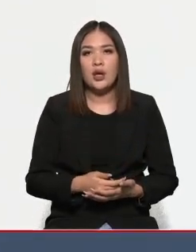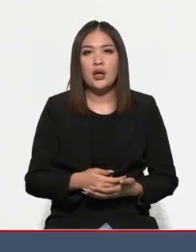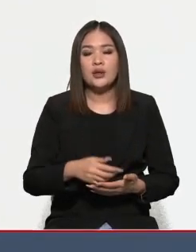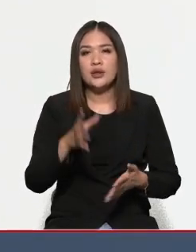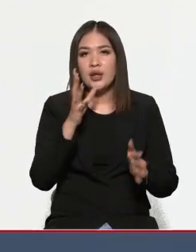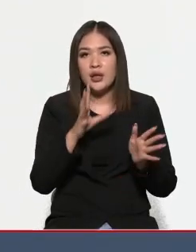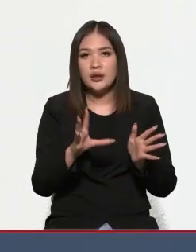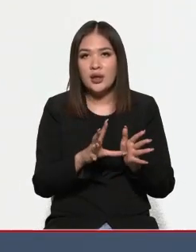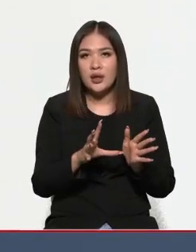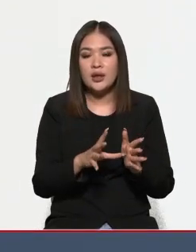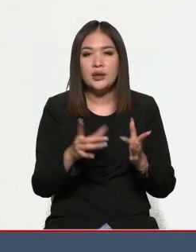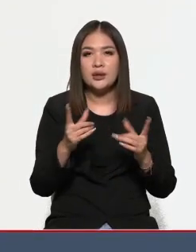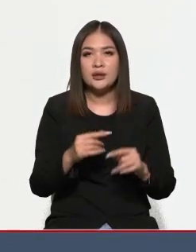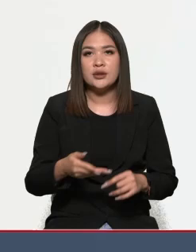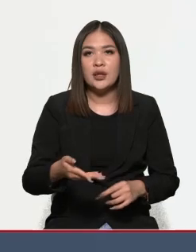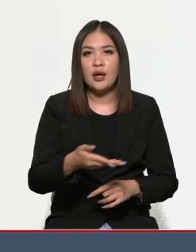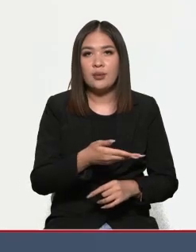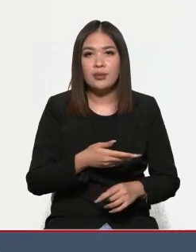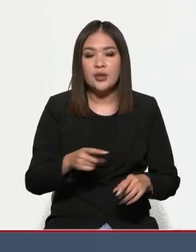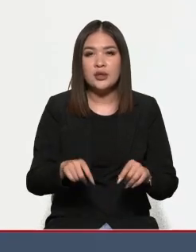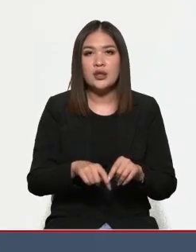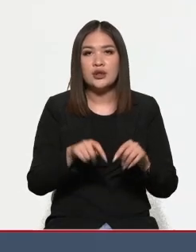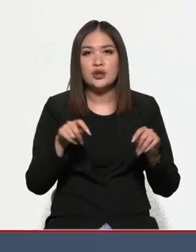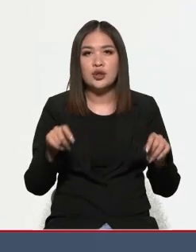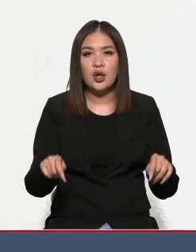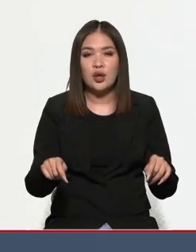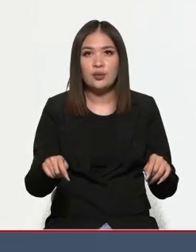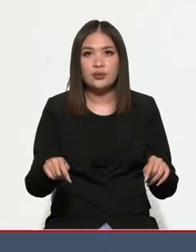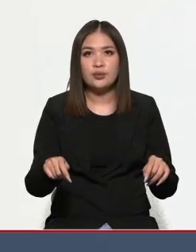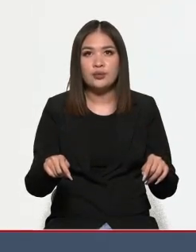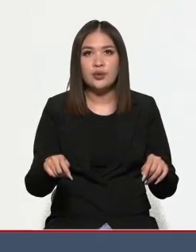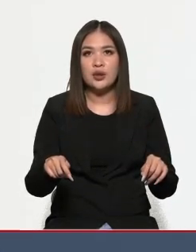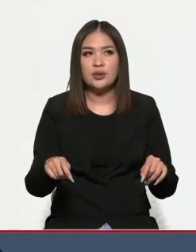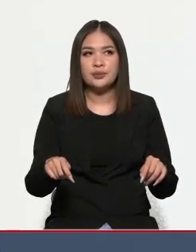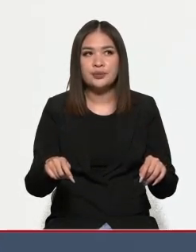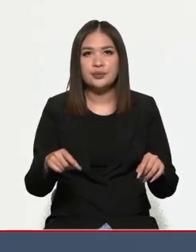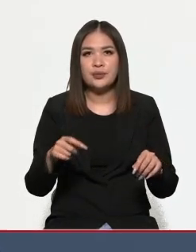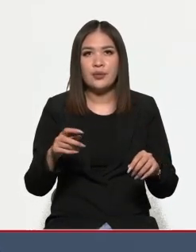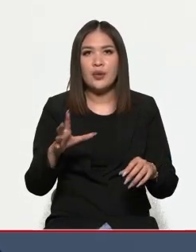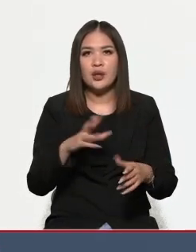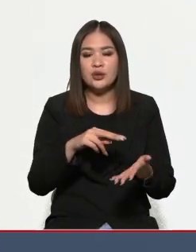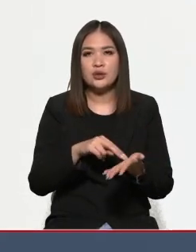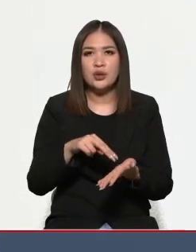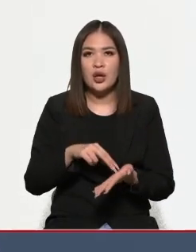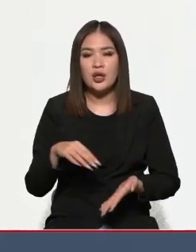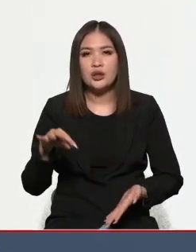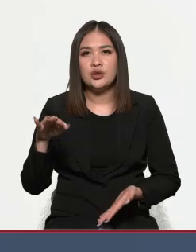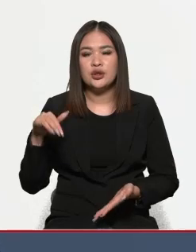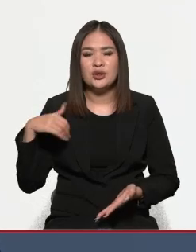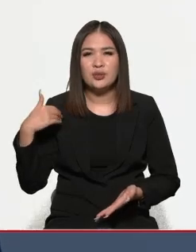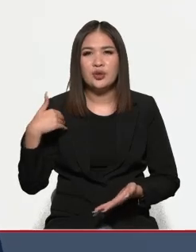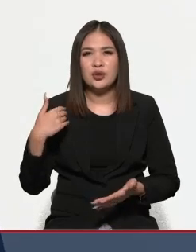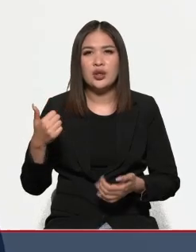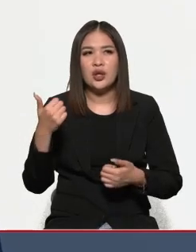производственно-технологический уровень взаимодействия, где мы уже создаем предприятия, где мы совместно формируем добавленную стоимость, используя как бы